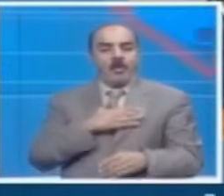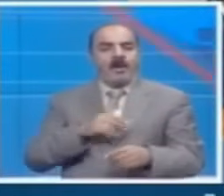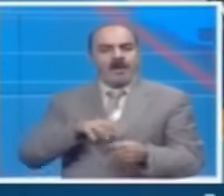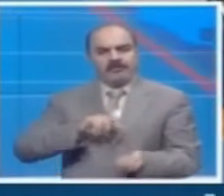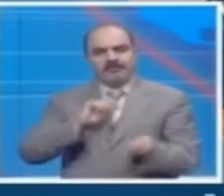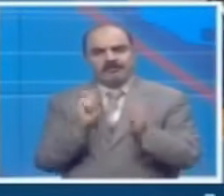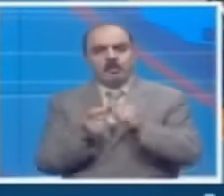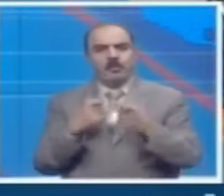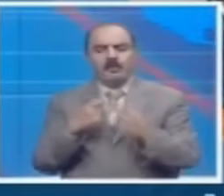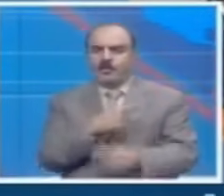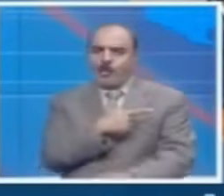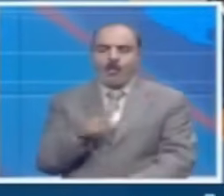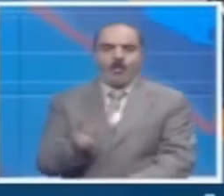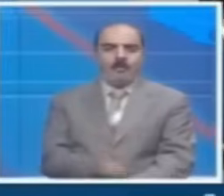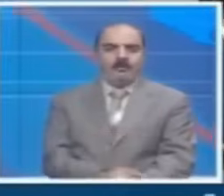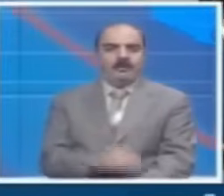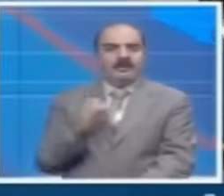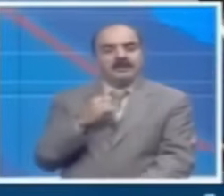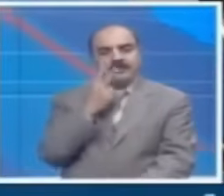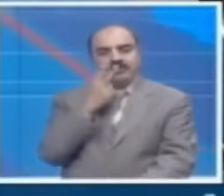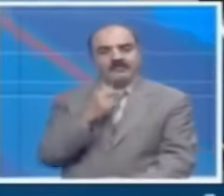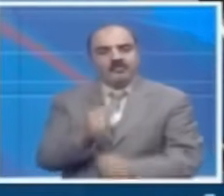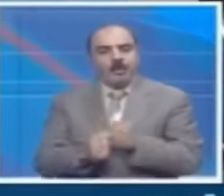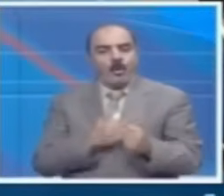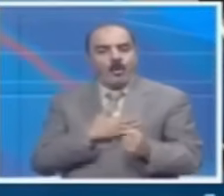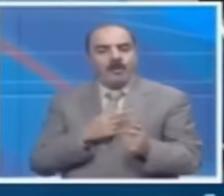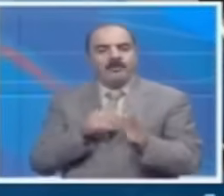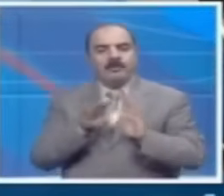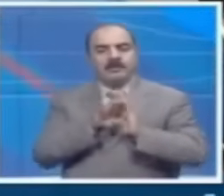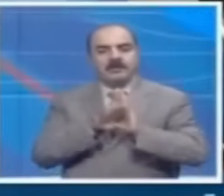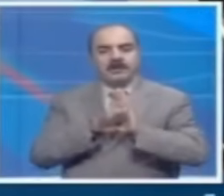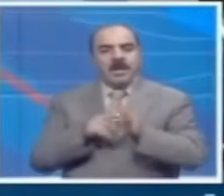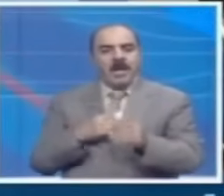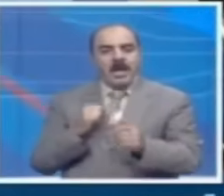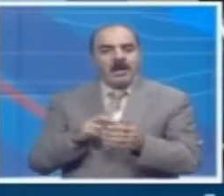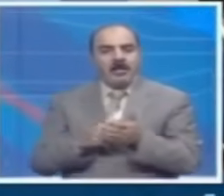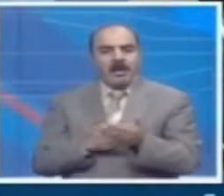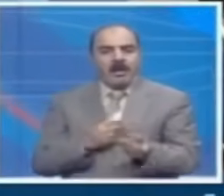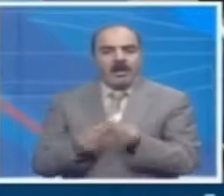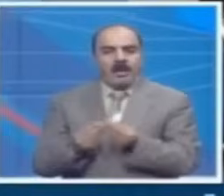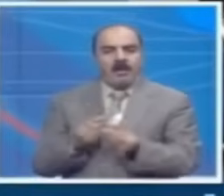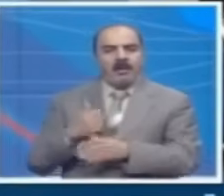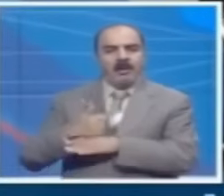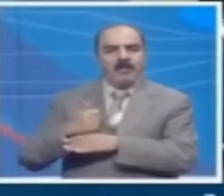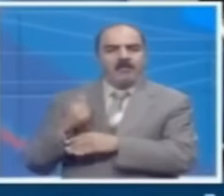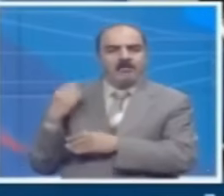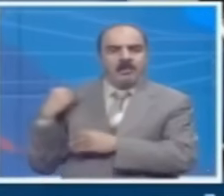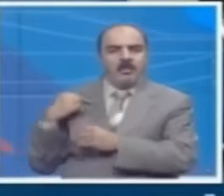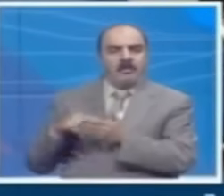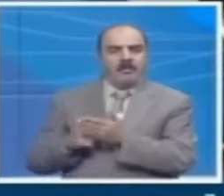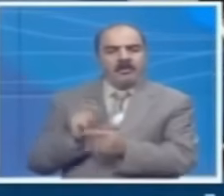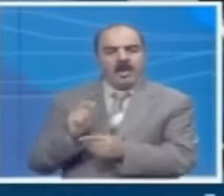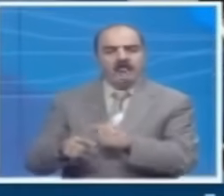للتحول الرقمي. أطلع الرئيس عبد الفتاح السيسي على جهود الحكومة لتنظيم ممارسة العمل الأهلي والإجراءات